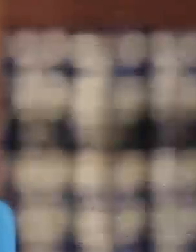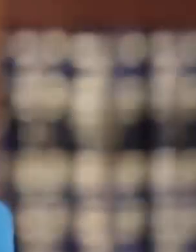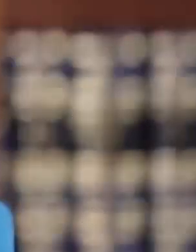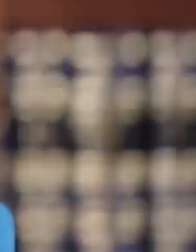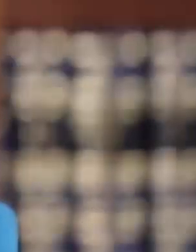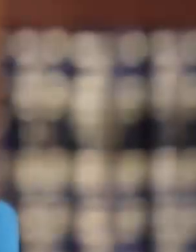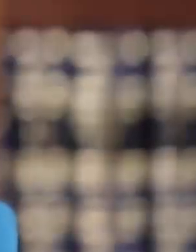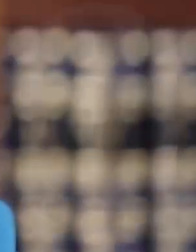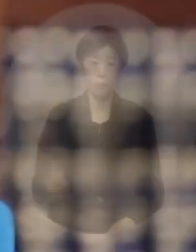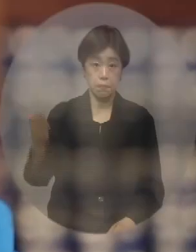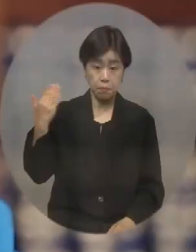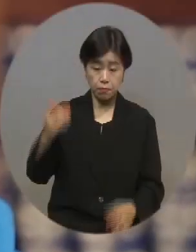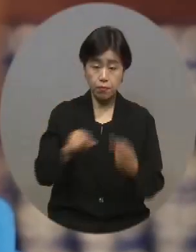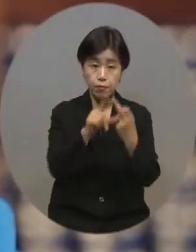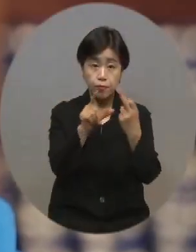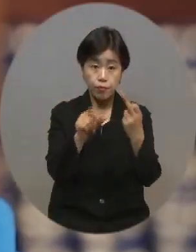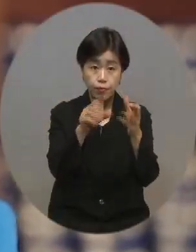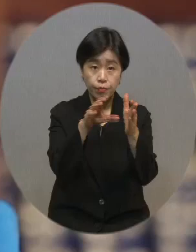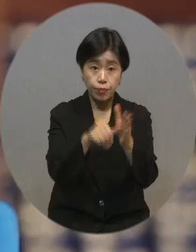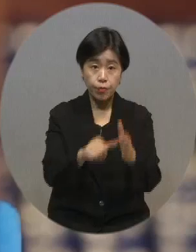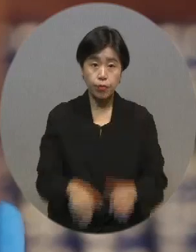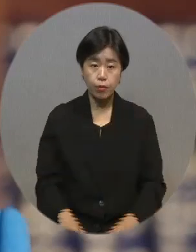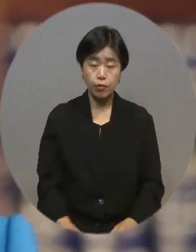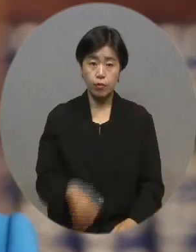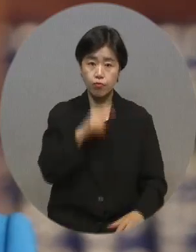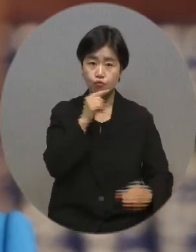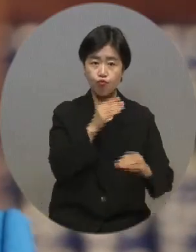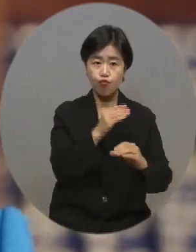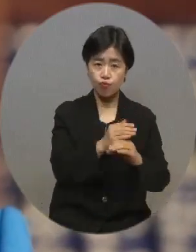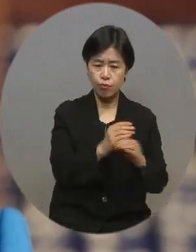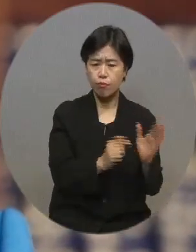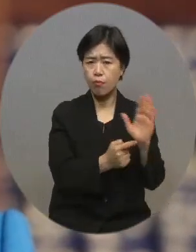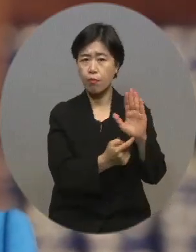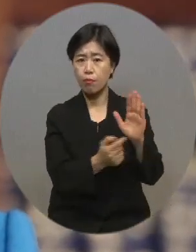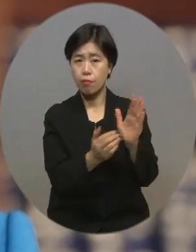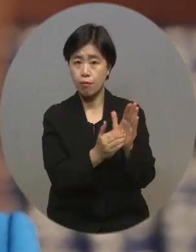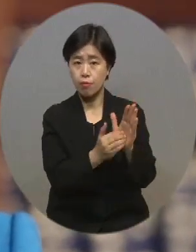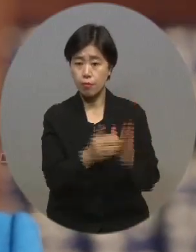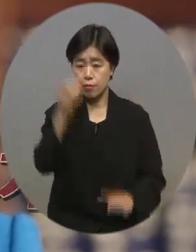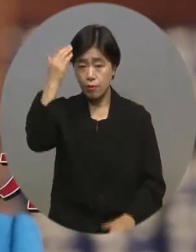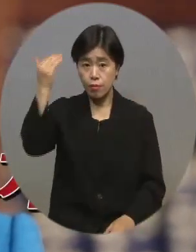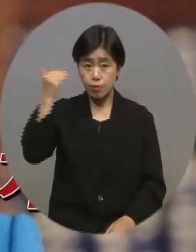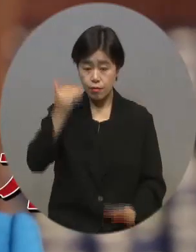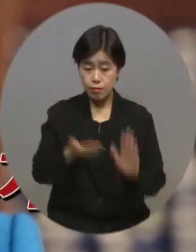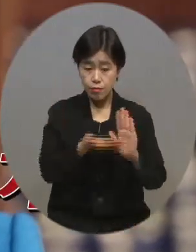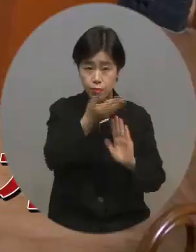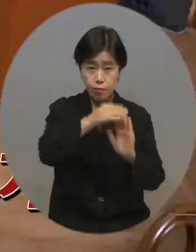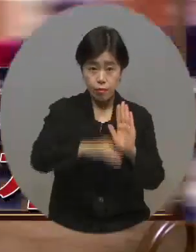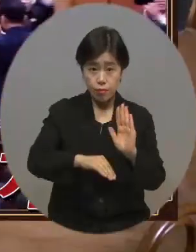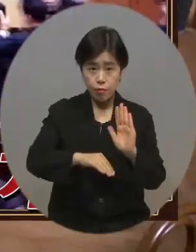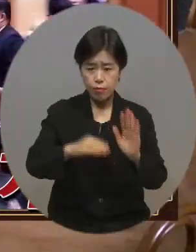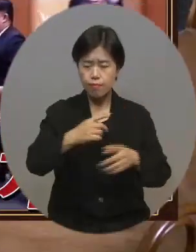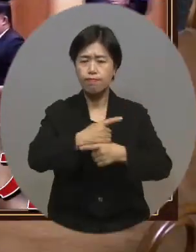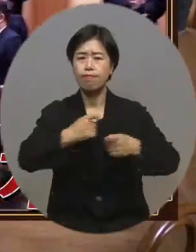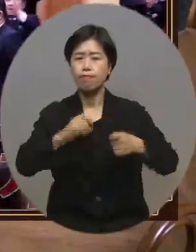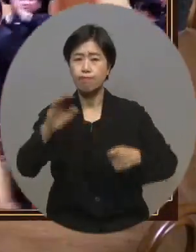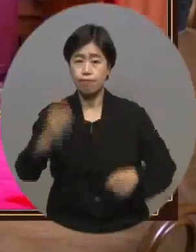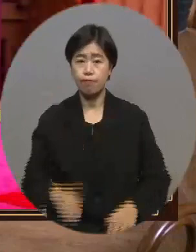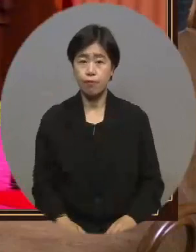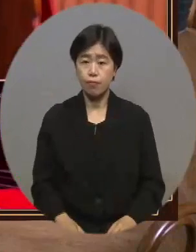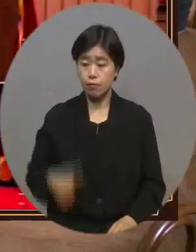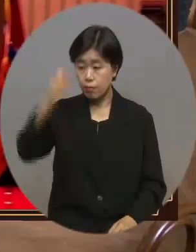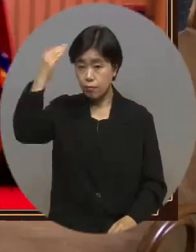자, 지난 12월 북한이 보낸 강경한 메시지가 있었습니다. 남북은 적대적인 국가다. 한국과